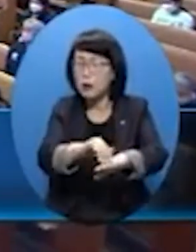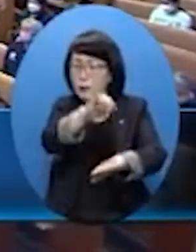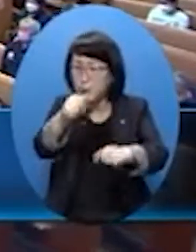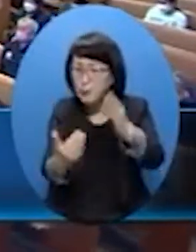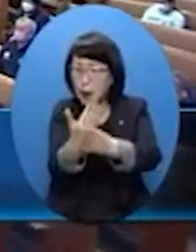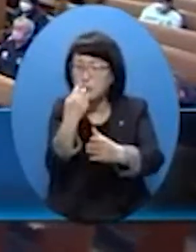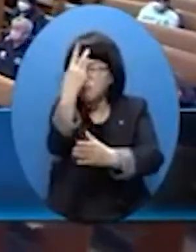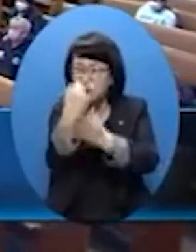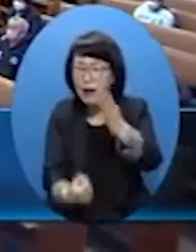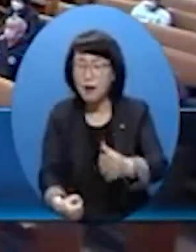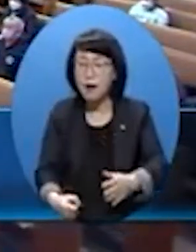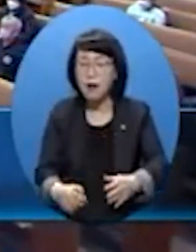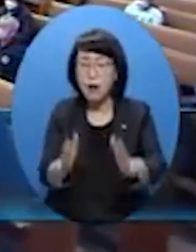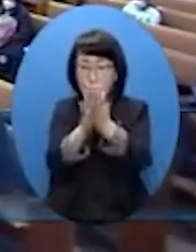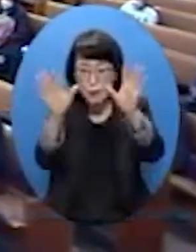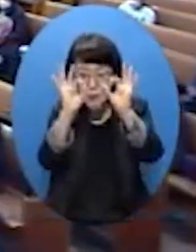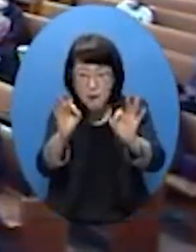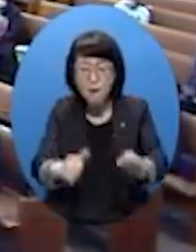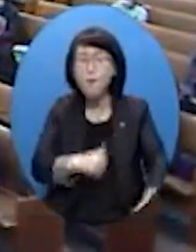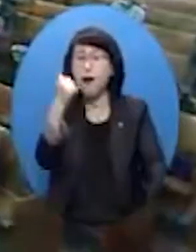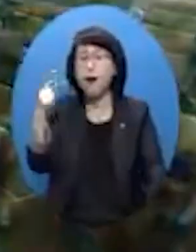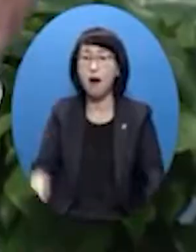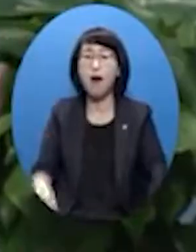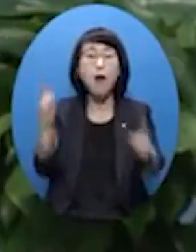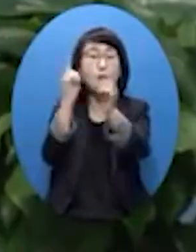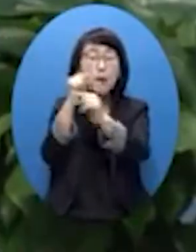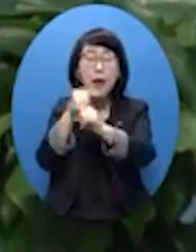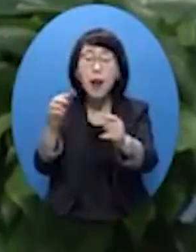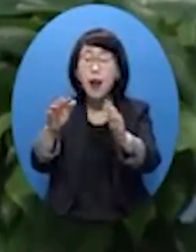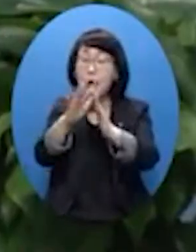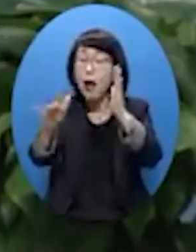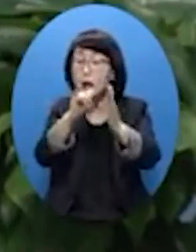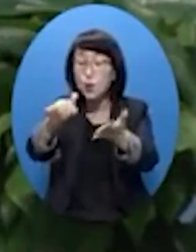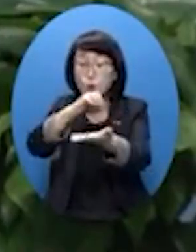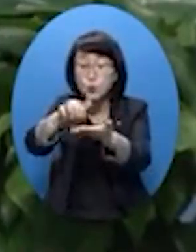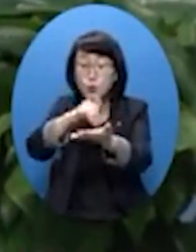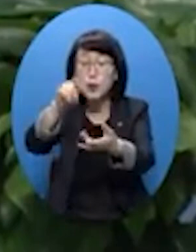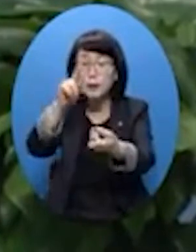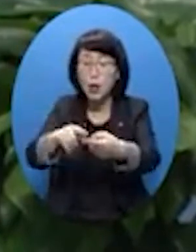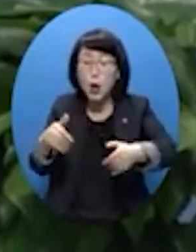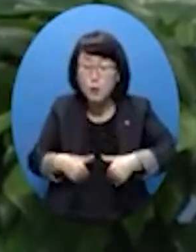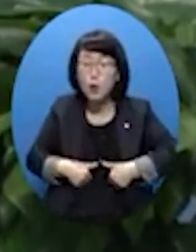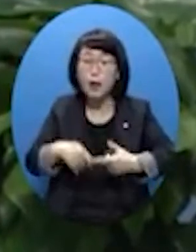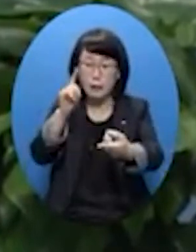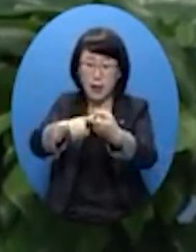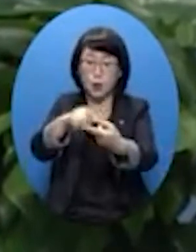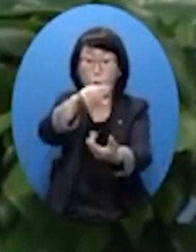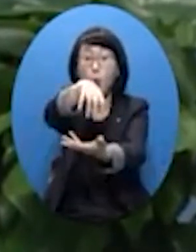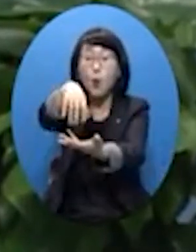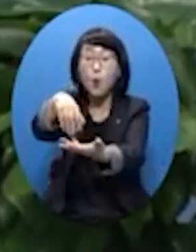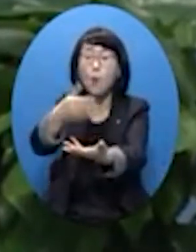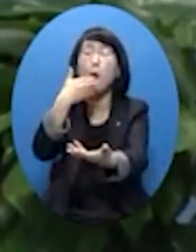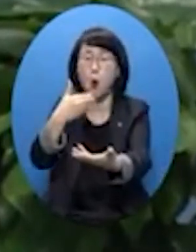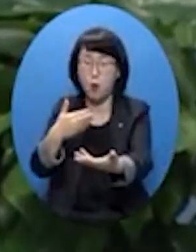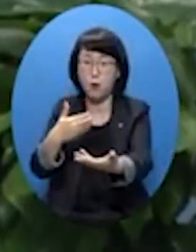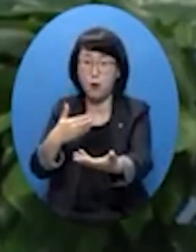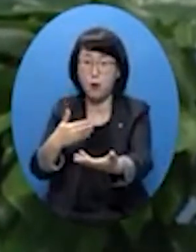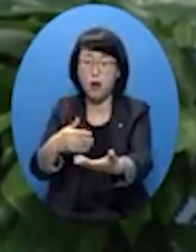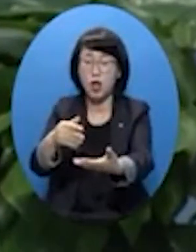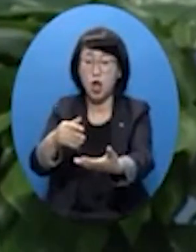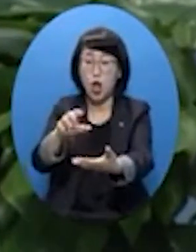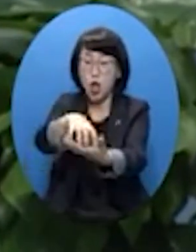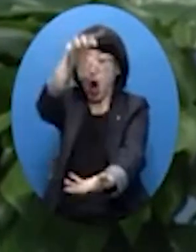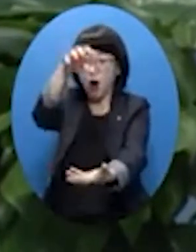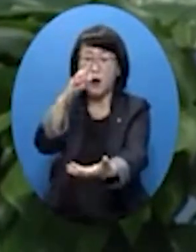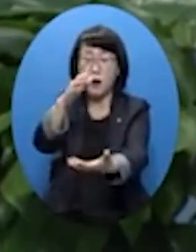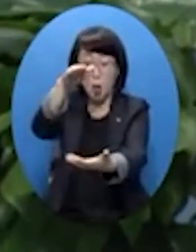그들에게 동안이라 매일매일 너희 가족 추대로 따로 편하 마감한 것 얻으리라 도톰하고 덜도 말고